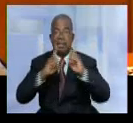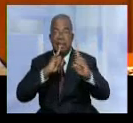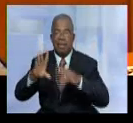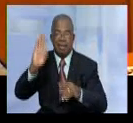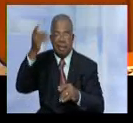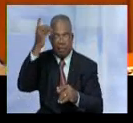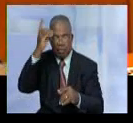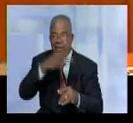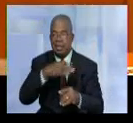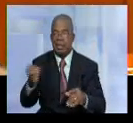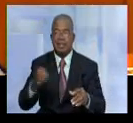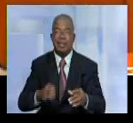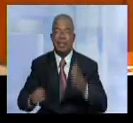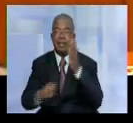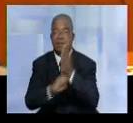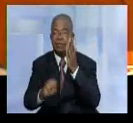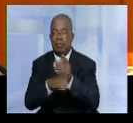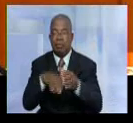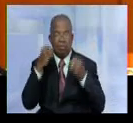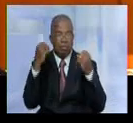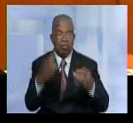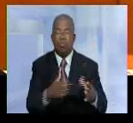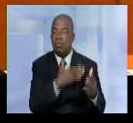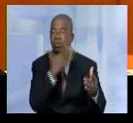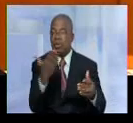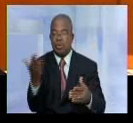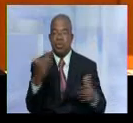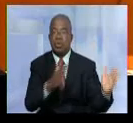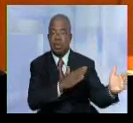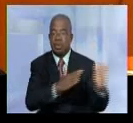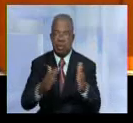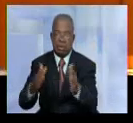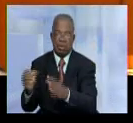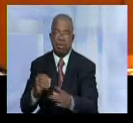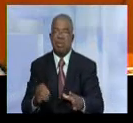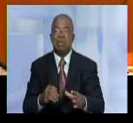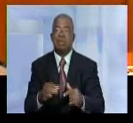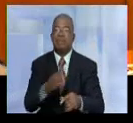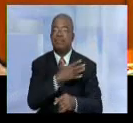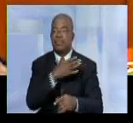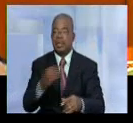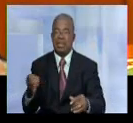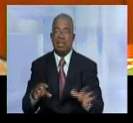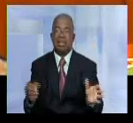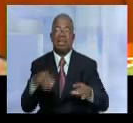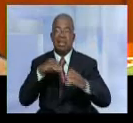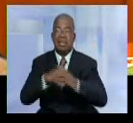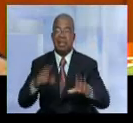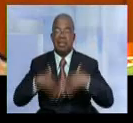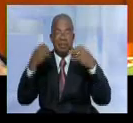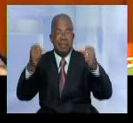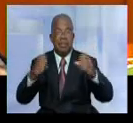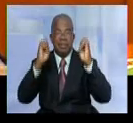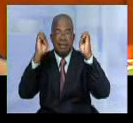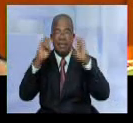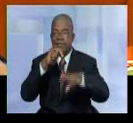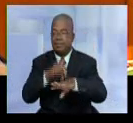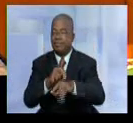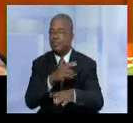économique, des infrastructures, de l'amélioration des services sociaux de base, que sont la santé,